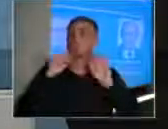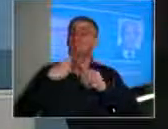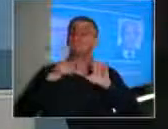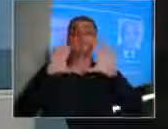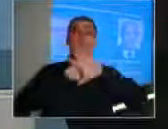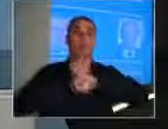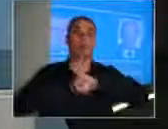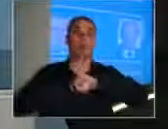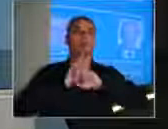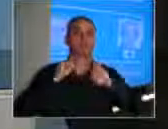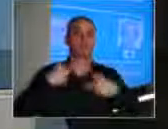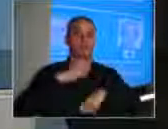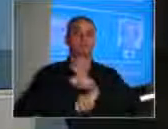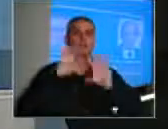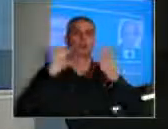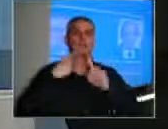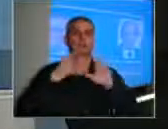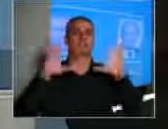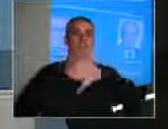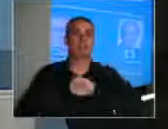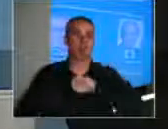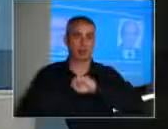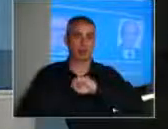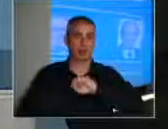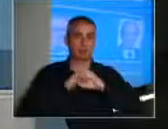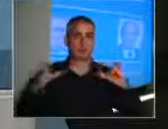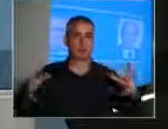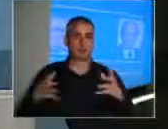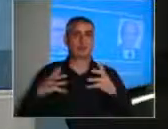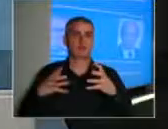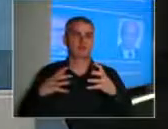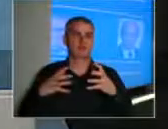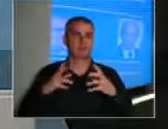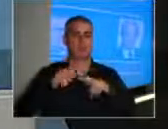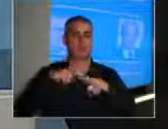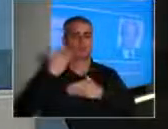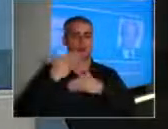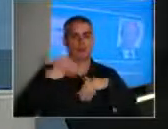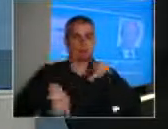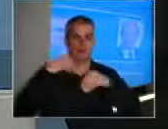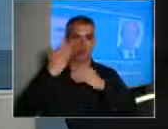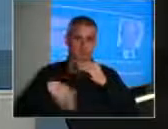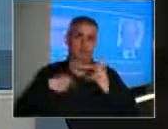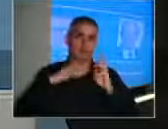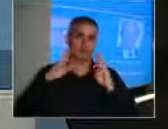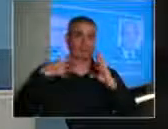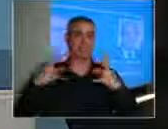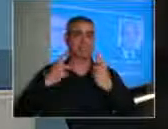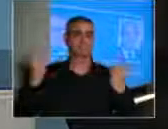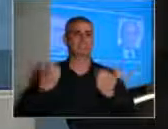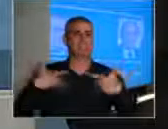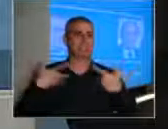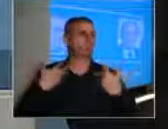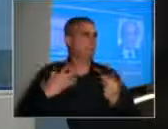בלילה. יש לנו ב-10 וחצי בלילה כנס אחרי הבחירות, ואני מקווה שיהיה כנס מאוד חגיגי.